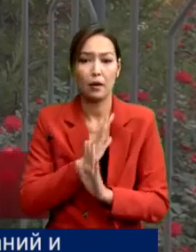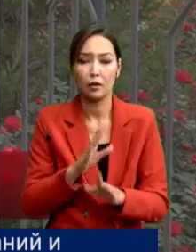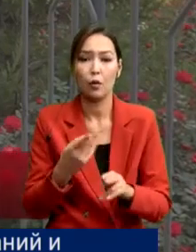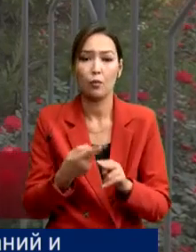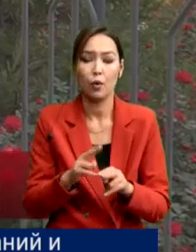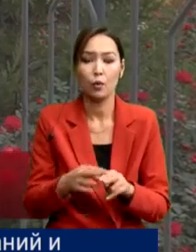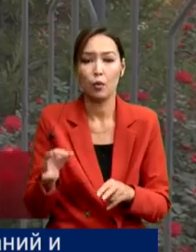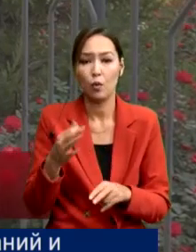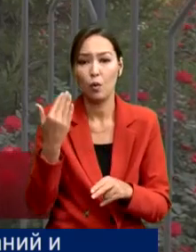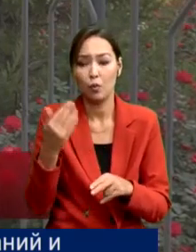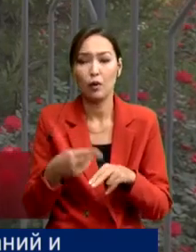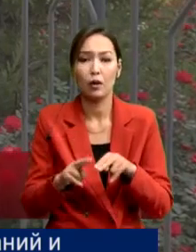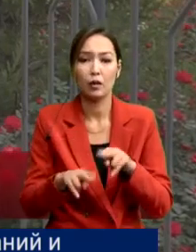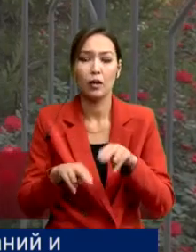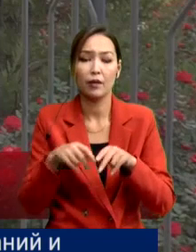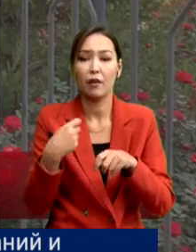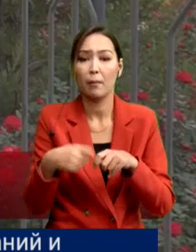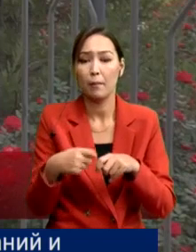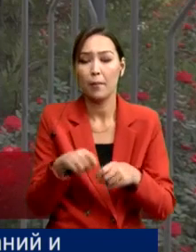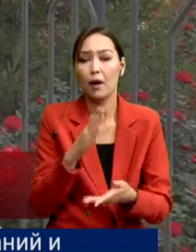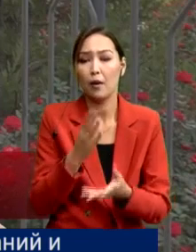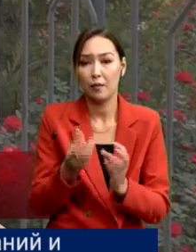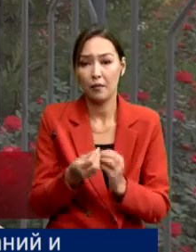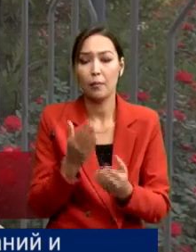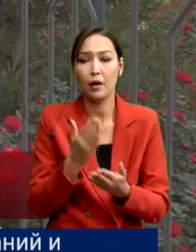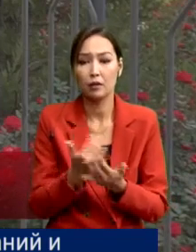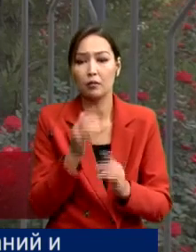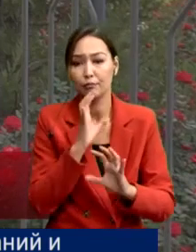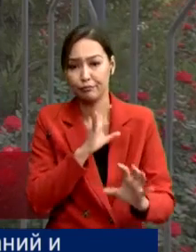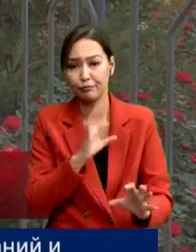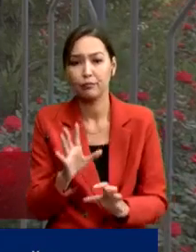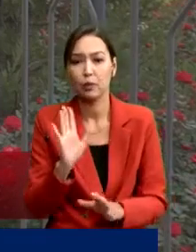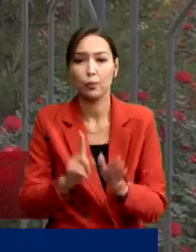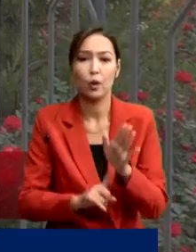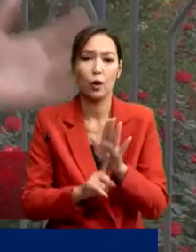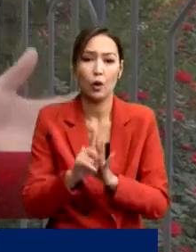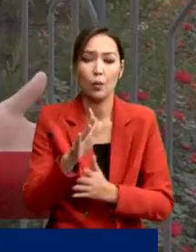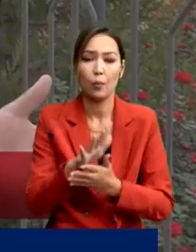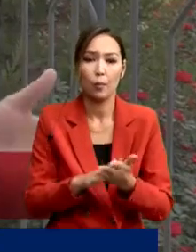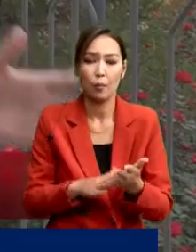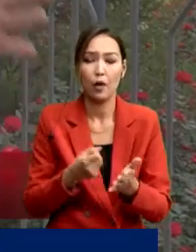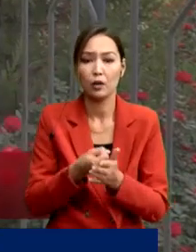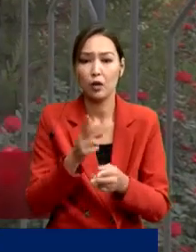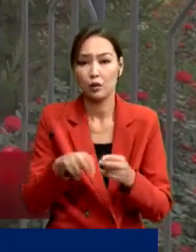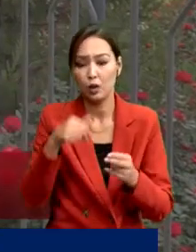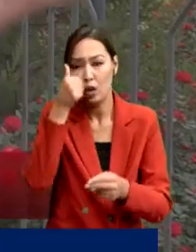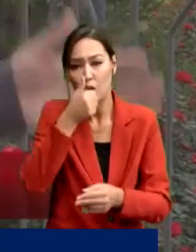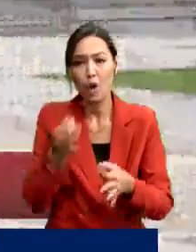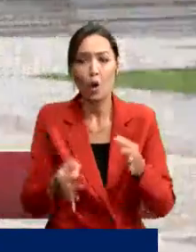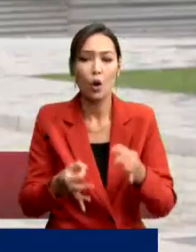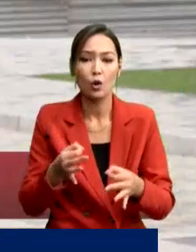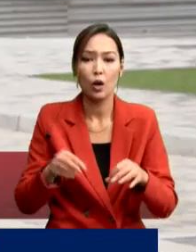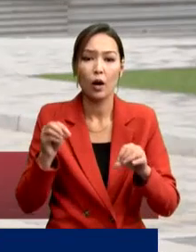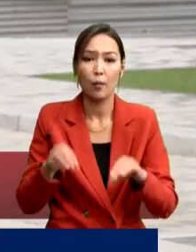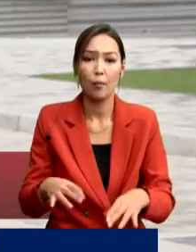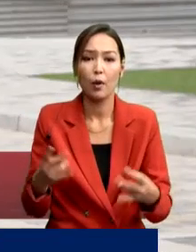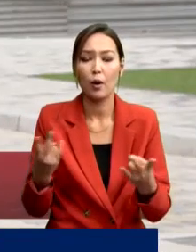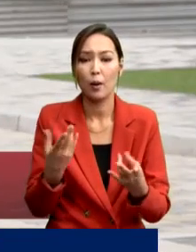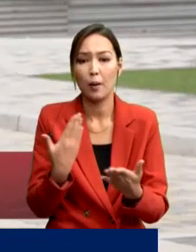аяқтайлатын потенциалды инвесторлар бар. Біз әкімдік тарапынан соны қамтамасыз ете аламыз. Алайда ол үшін ең алдымен соттың шешімі шығуы керек.